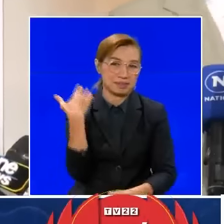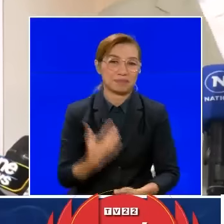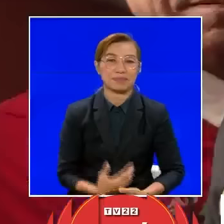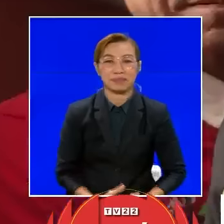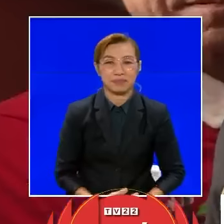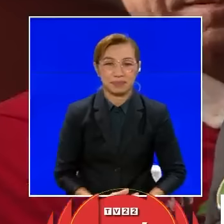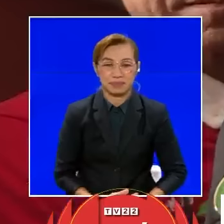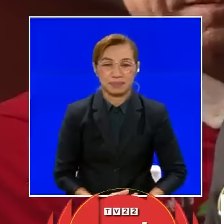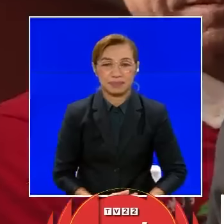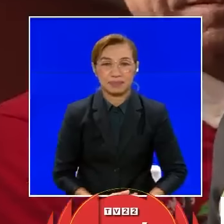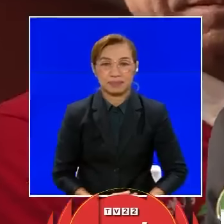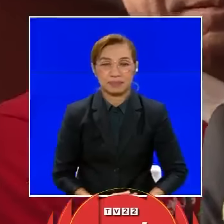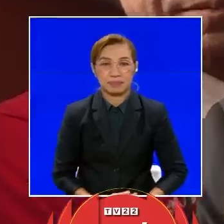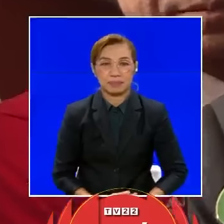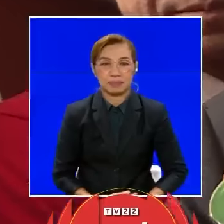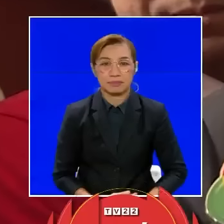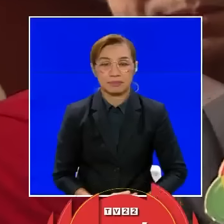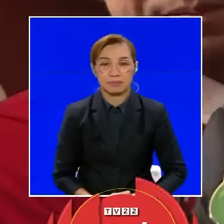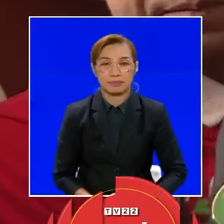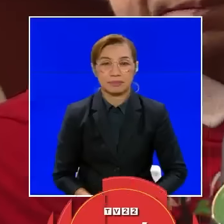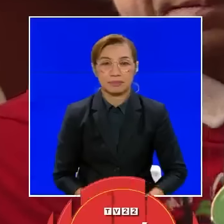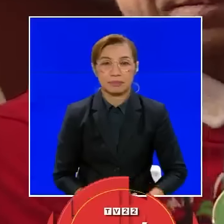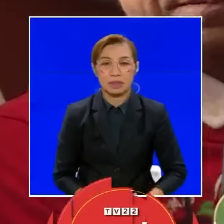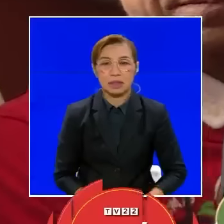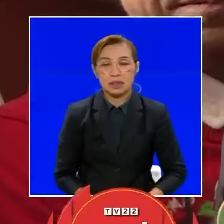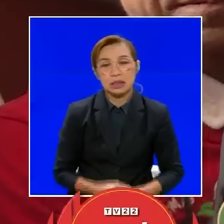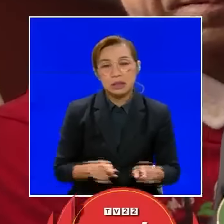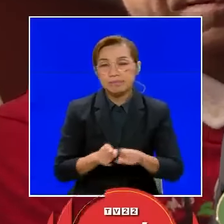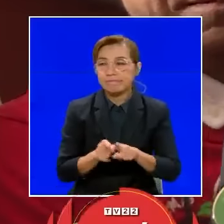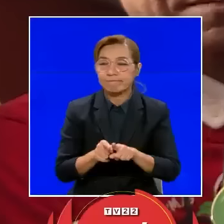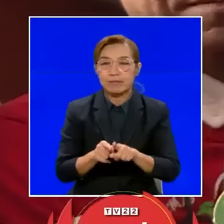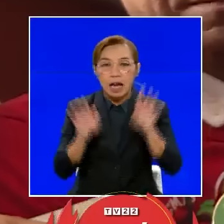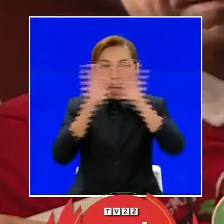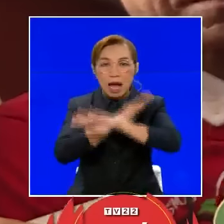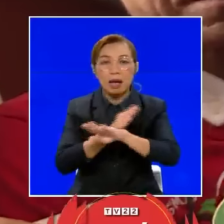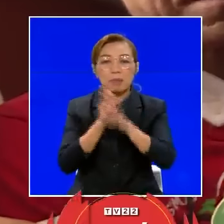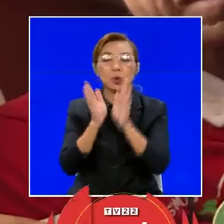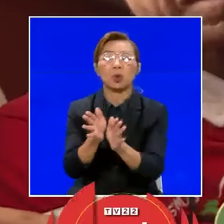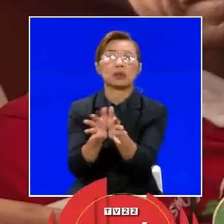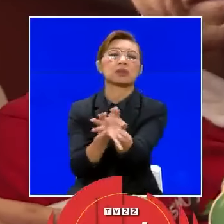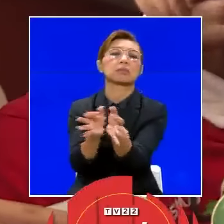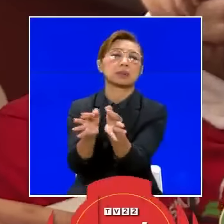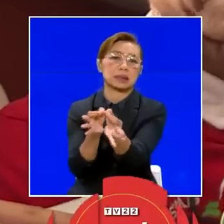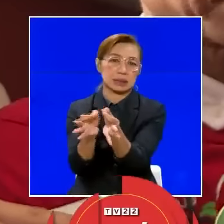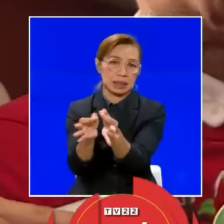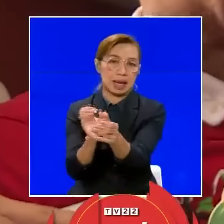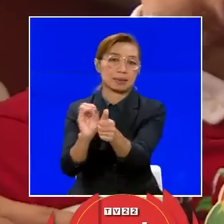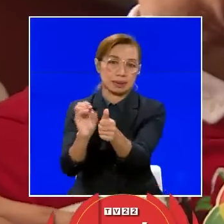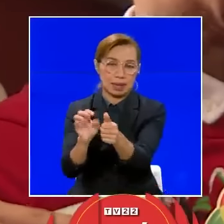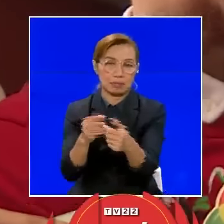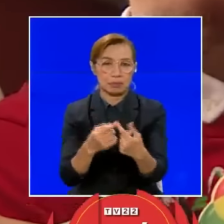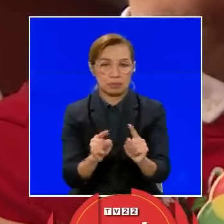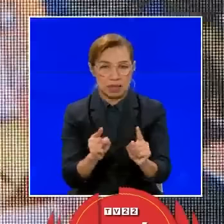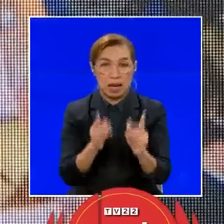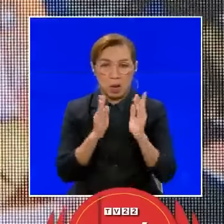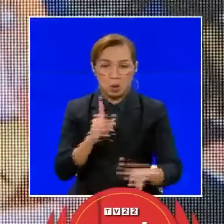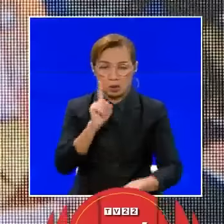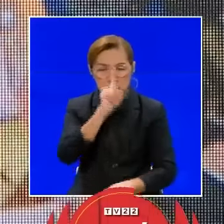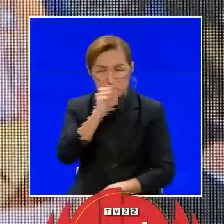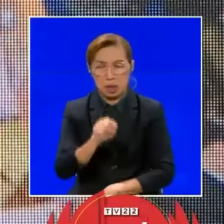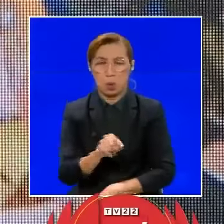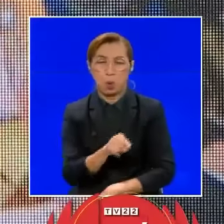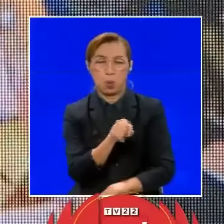ครับก็จะเป็นที่ปรึกษานะครับโอ้โหก็คือแต่หลายคนก็ต้องตั้งคำถามแหละว่าระ